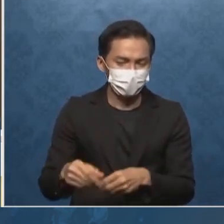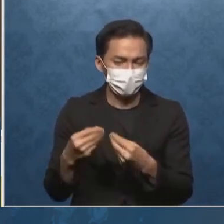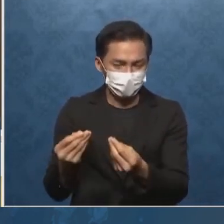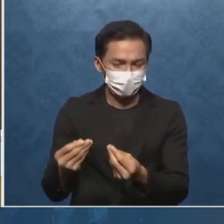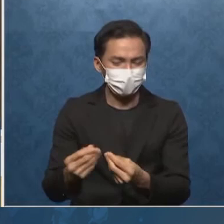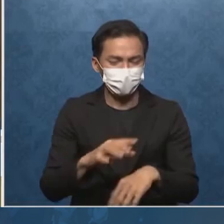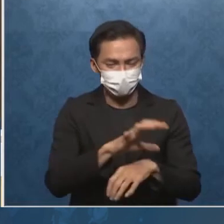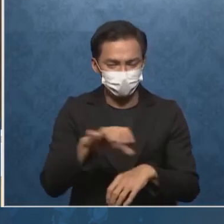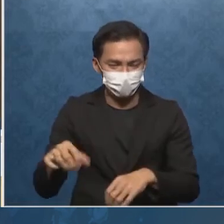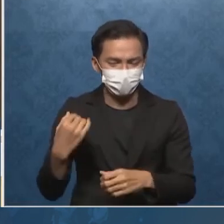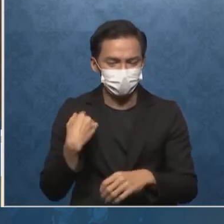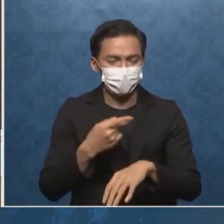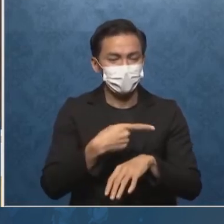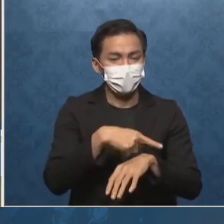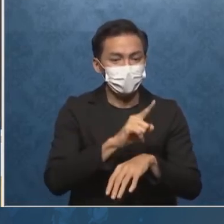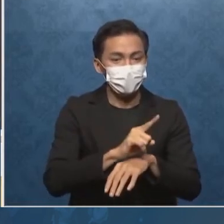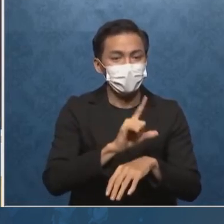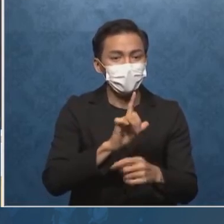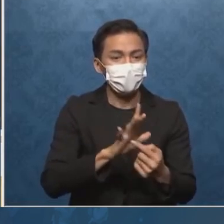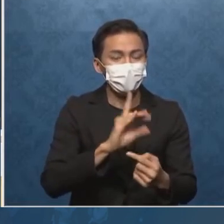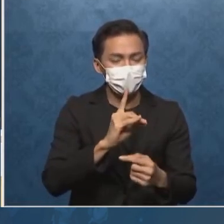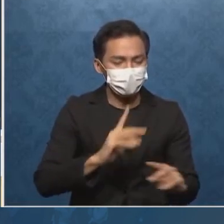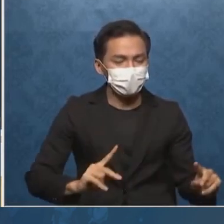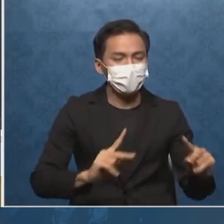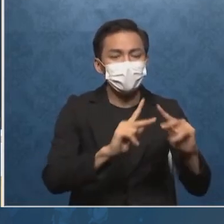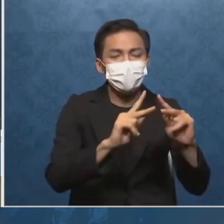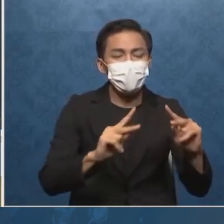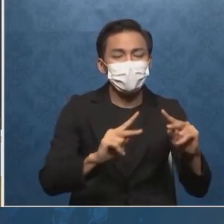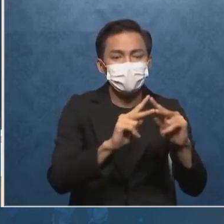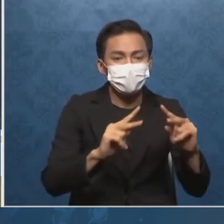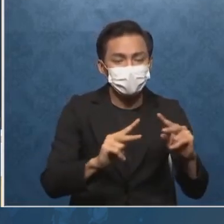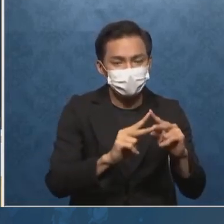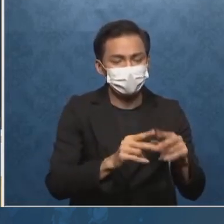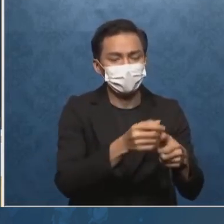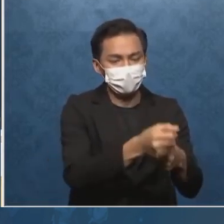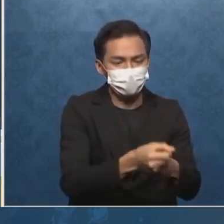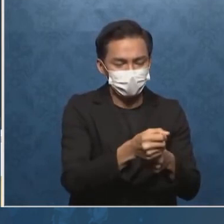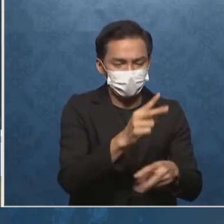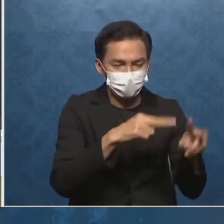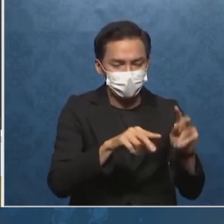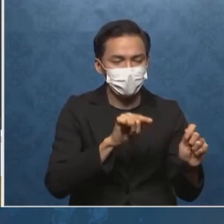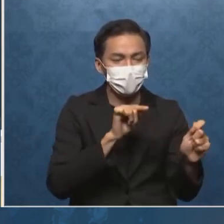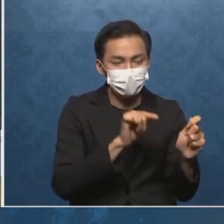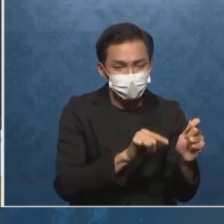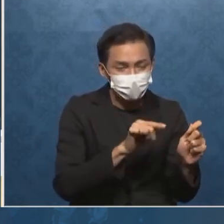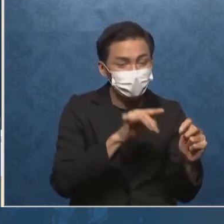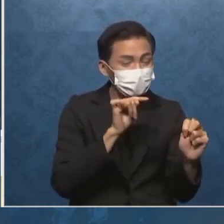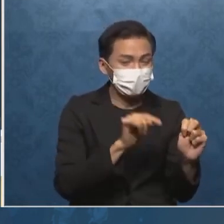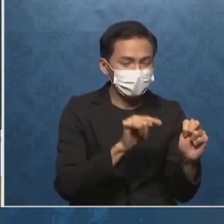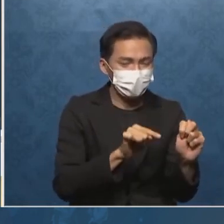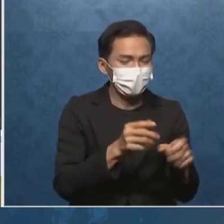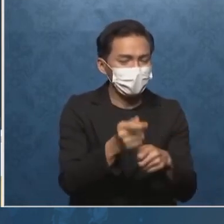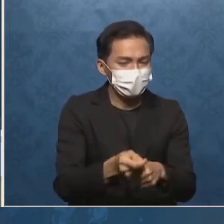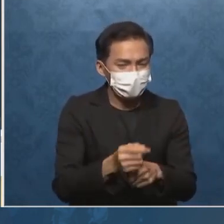งานคือสำนักงานปลัดกระทรวงเกษตรดูแลโครงการหนึ่งตำบลเกษตรทฤษฎีใหม่ใช้งบ